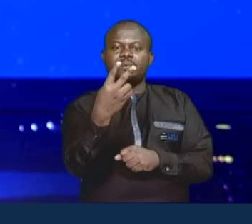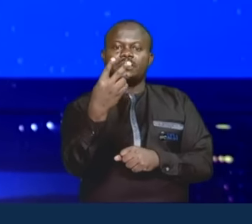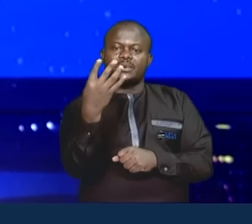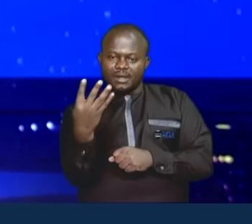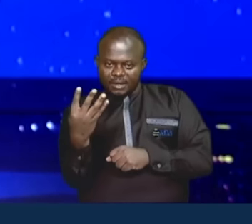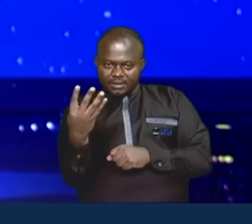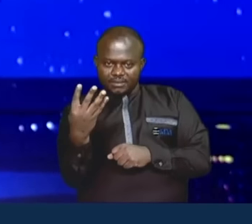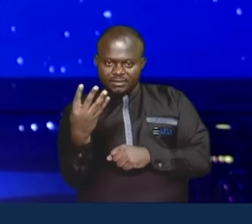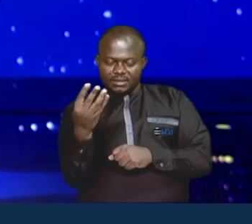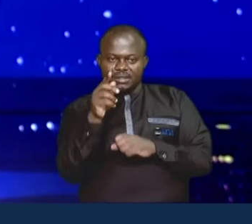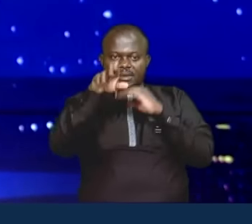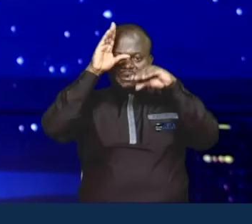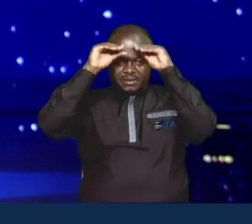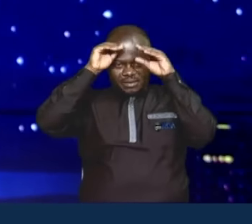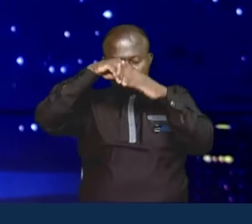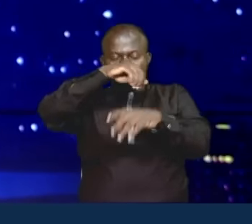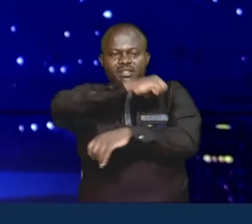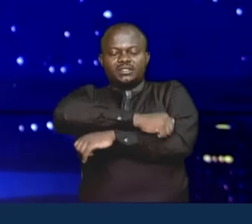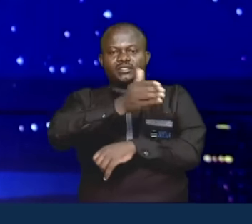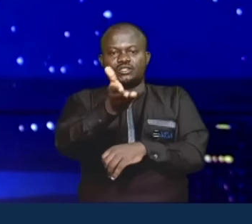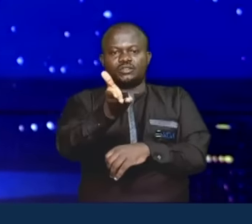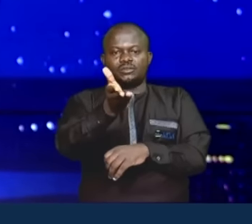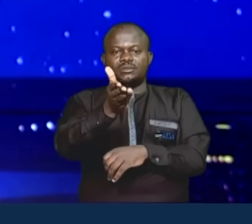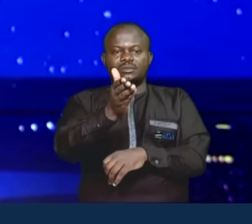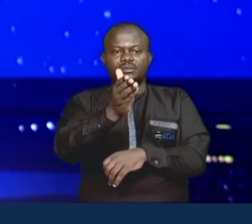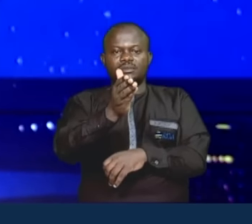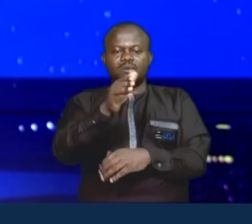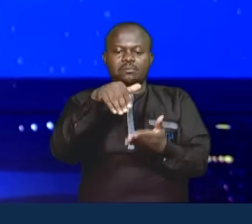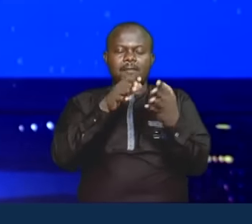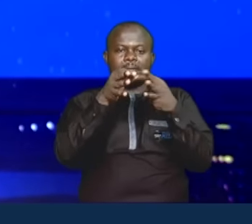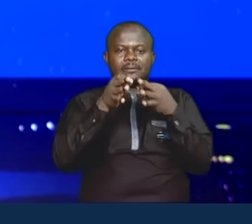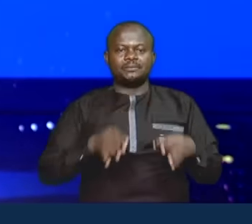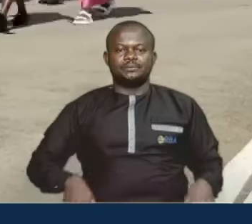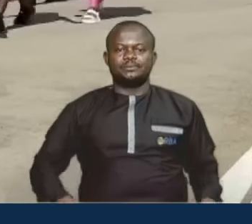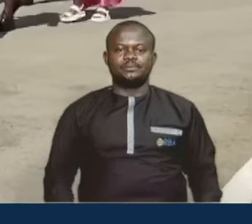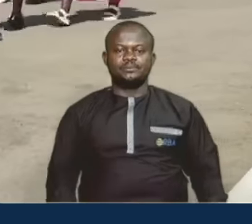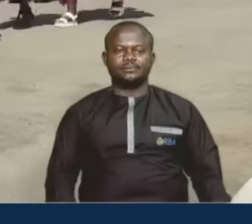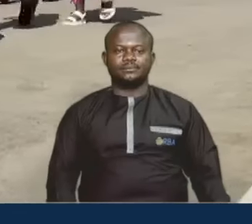2023-2024 bagiye kwiga muri iri shuri Karigiste Kaberuka afite ibindi kuri inkuru